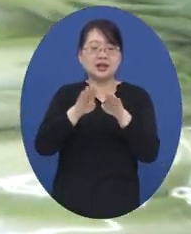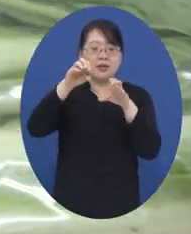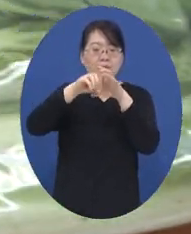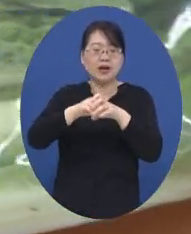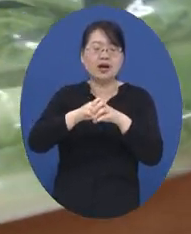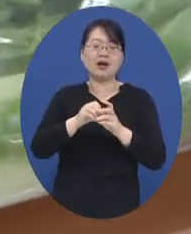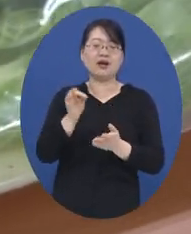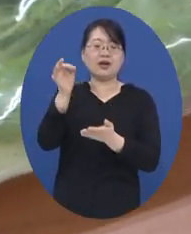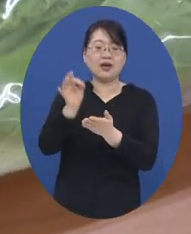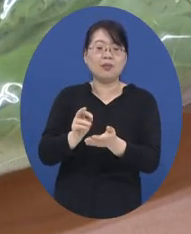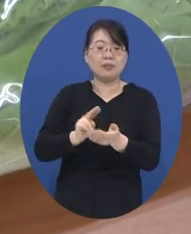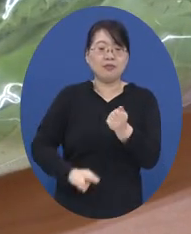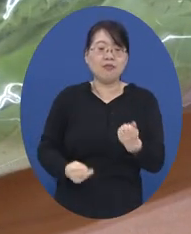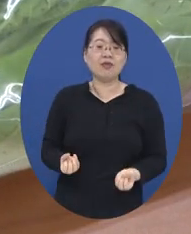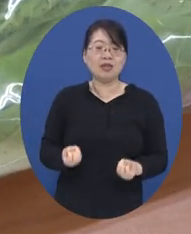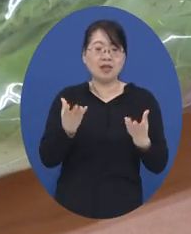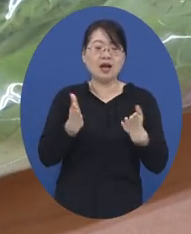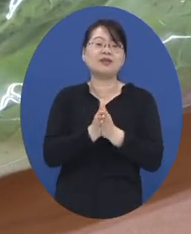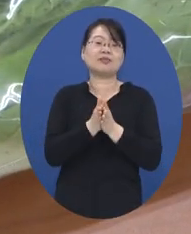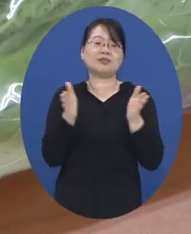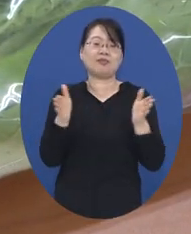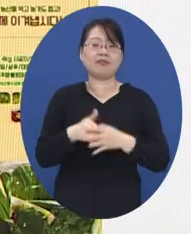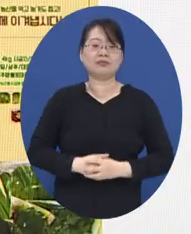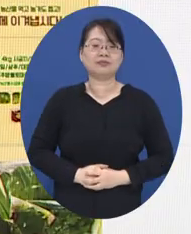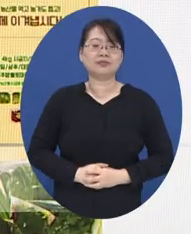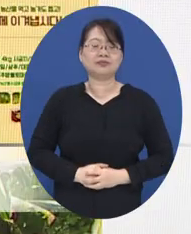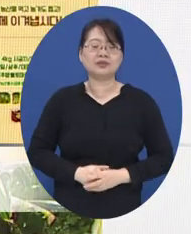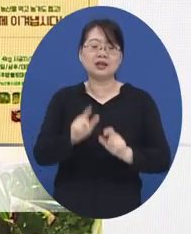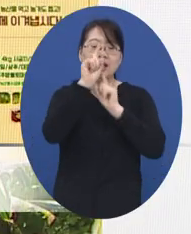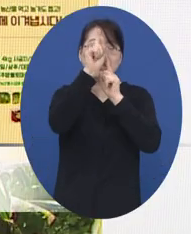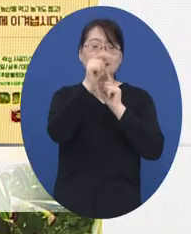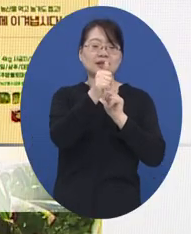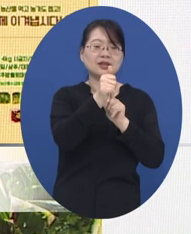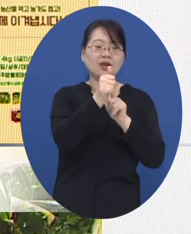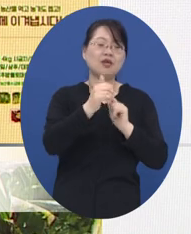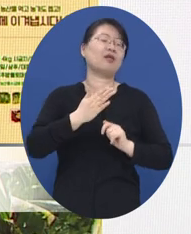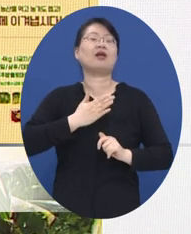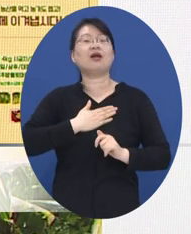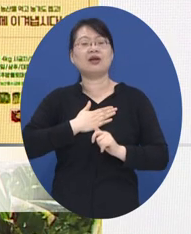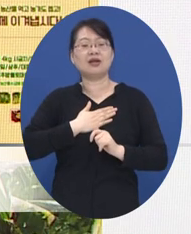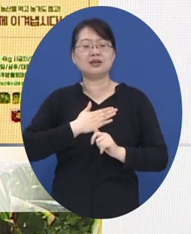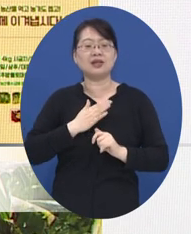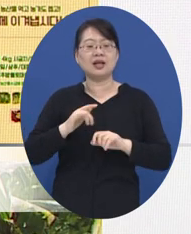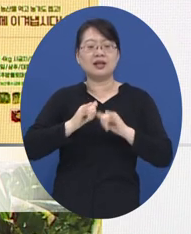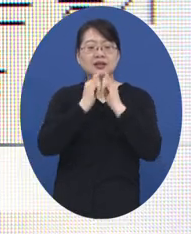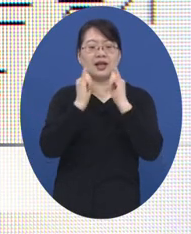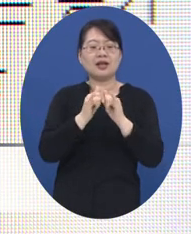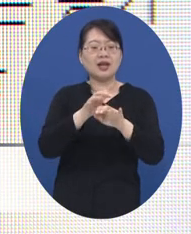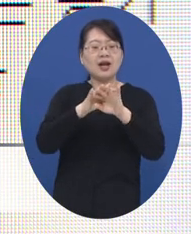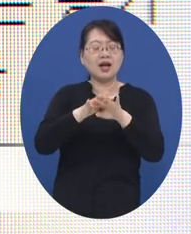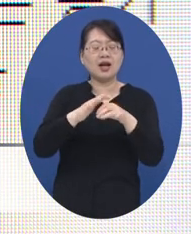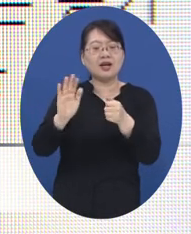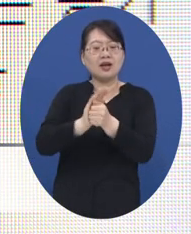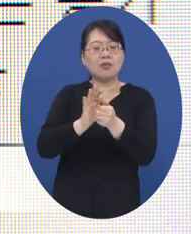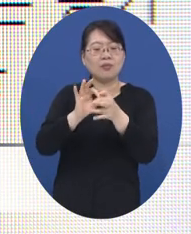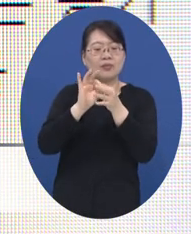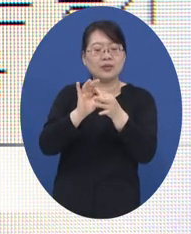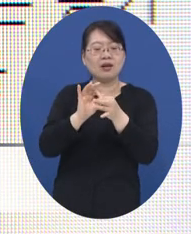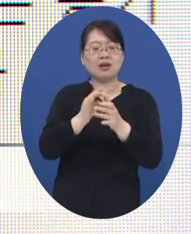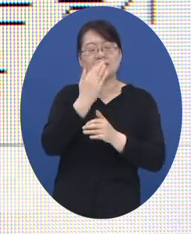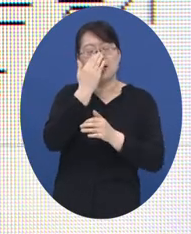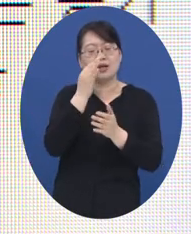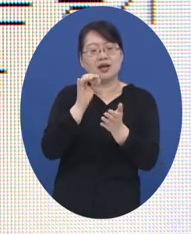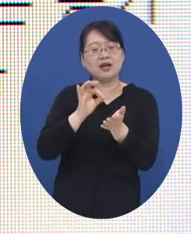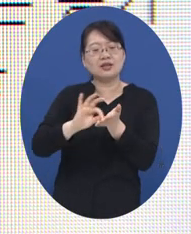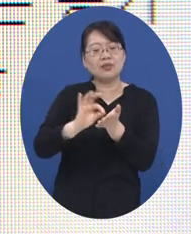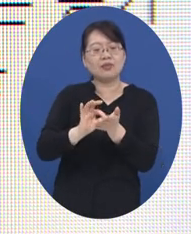저렴한 가격에 파는 행사를 진행했습니다 이제는 경우도 이사도 자신의 사회관계망 서비스 에 착한 소비 에 동참해